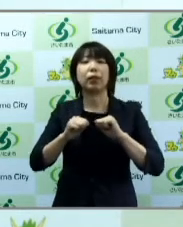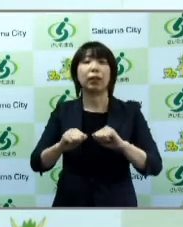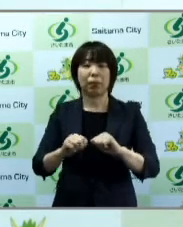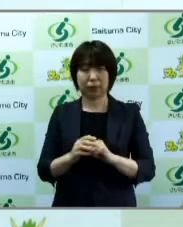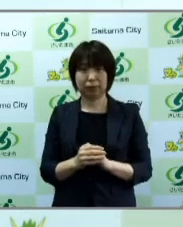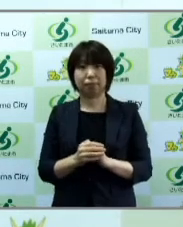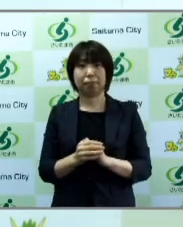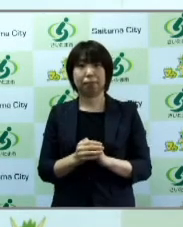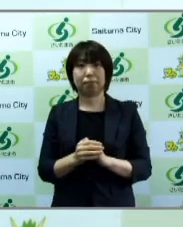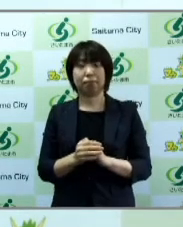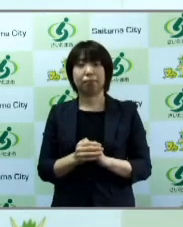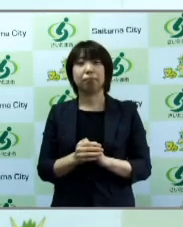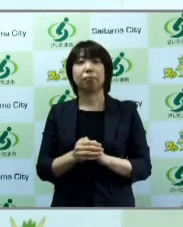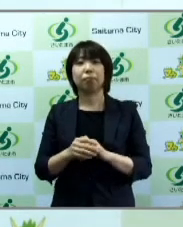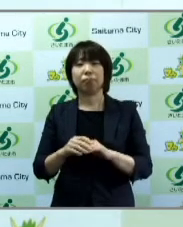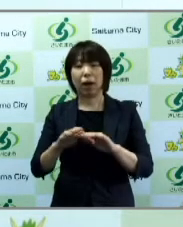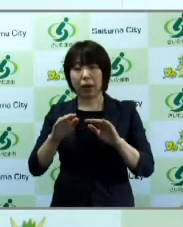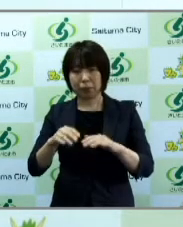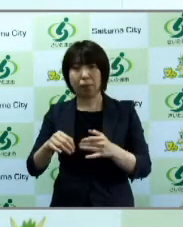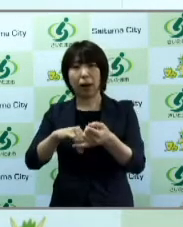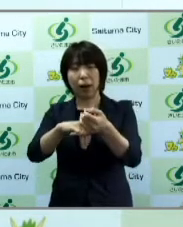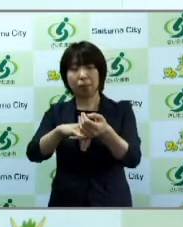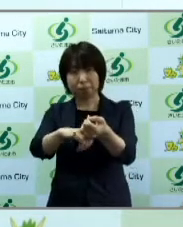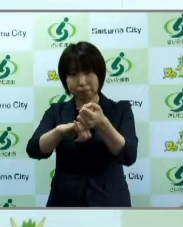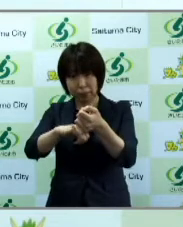るいは申し込み状況というものをですね、